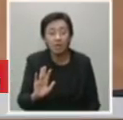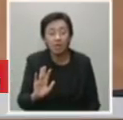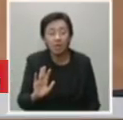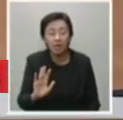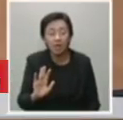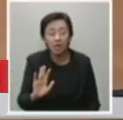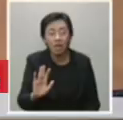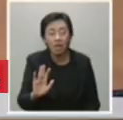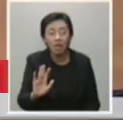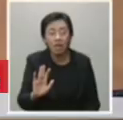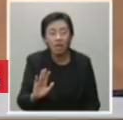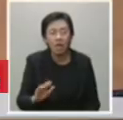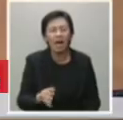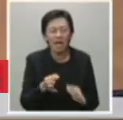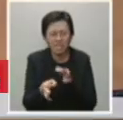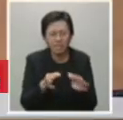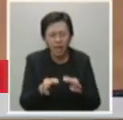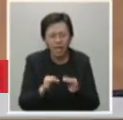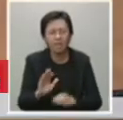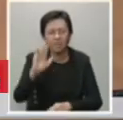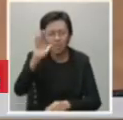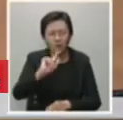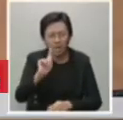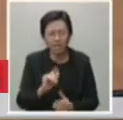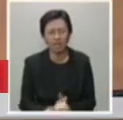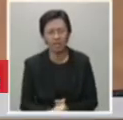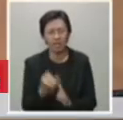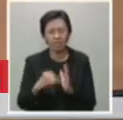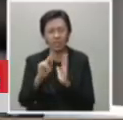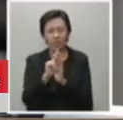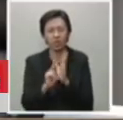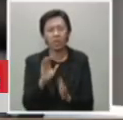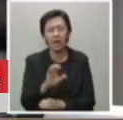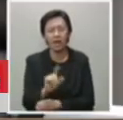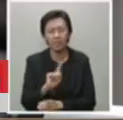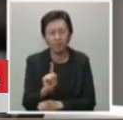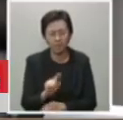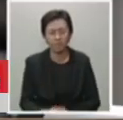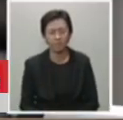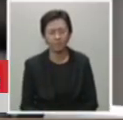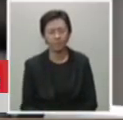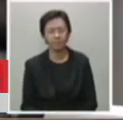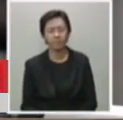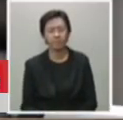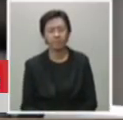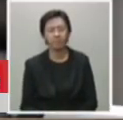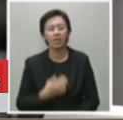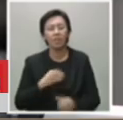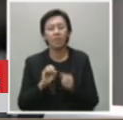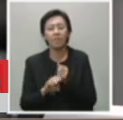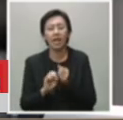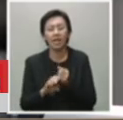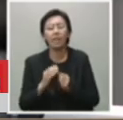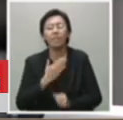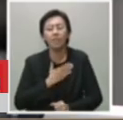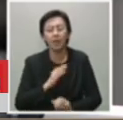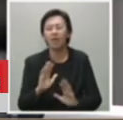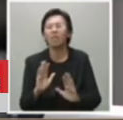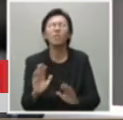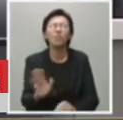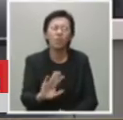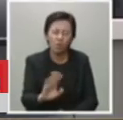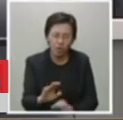อธิบาย ประท้วงก็อธิบายที่ท่านประท้วง อธิบายคุณสมบัติ ข้อบังคับข้อไหน ผมก็อธิบายแนะนำคุณสมบัติผมครับ